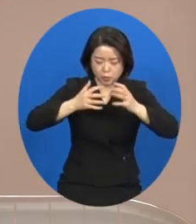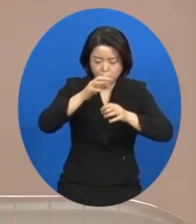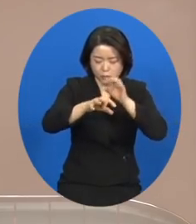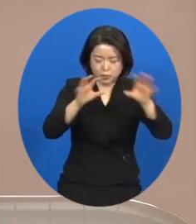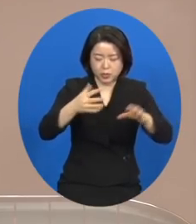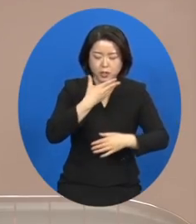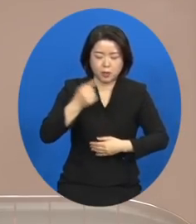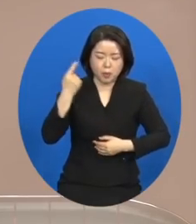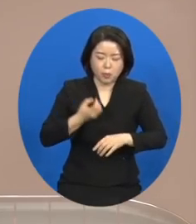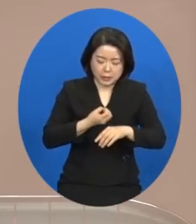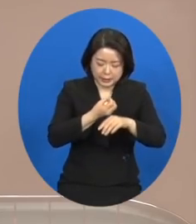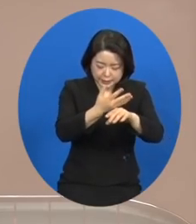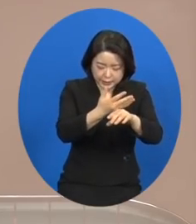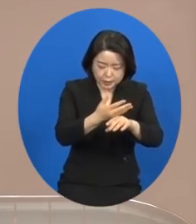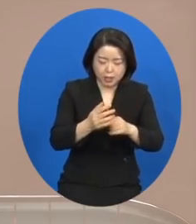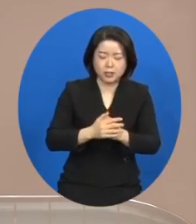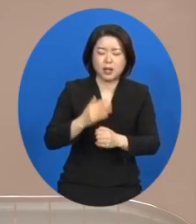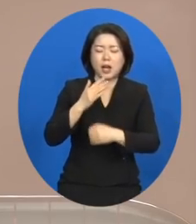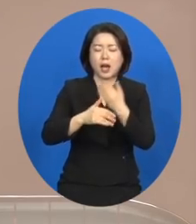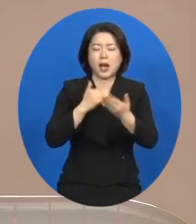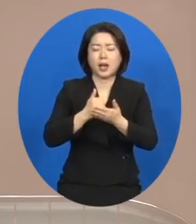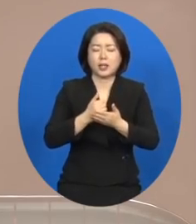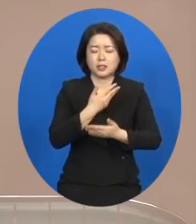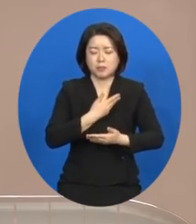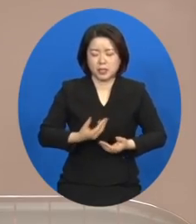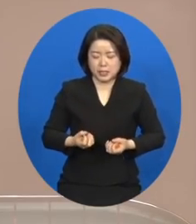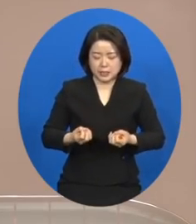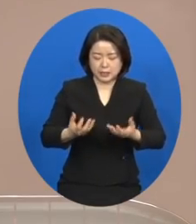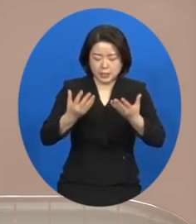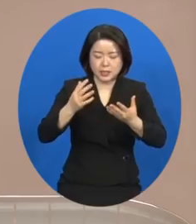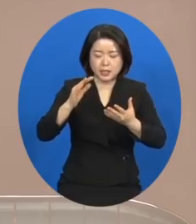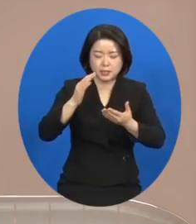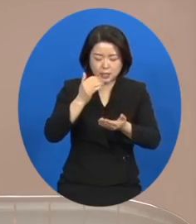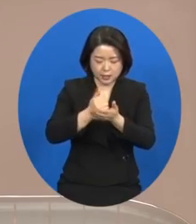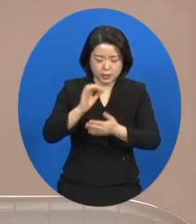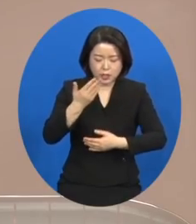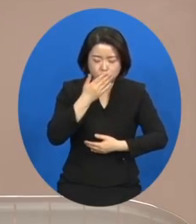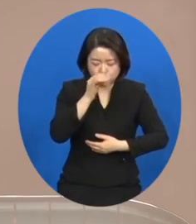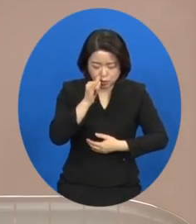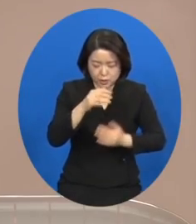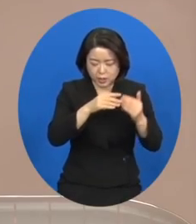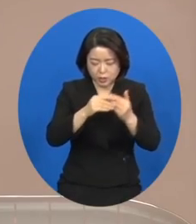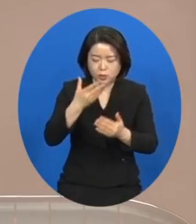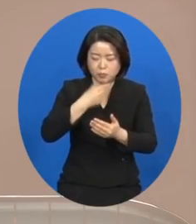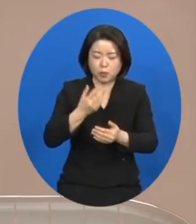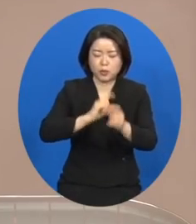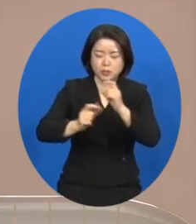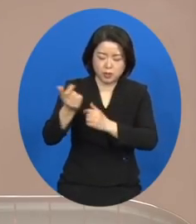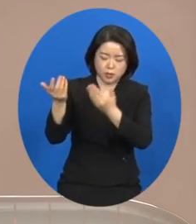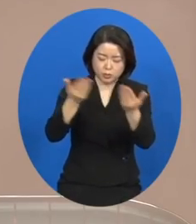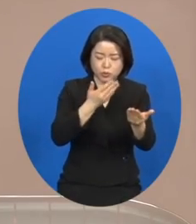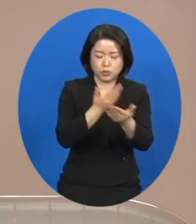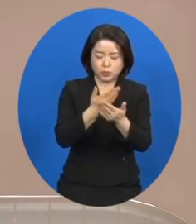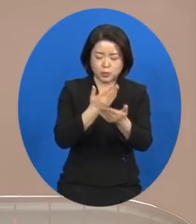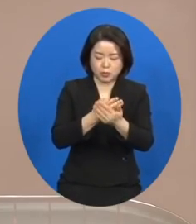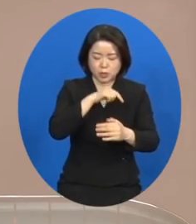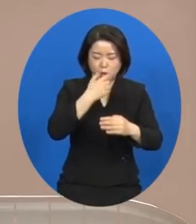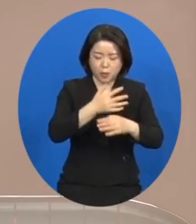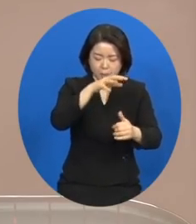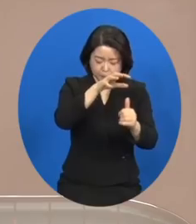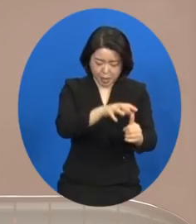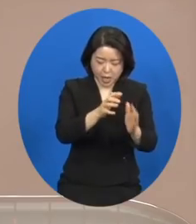복음을 증거케 하는 하나님의 제자적 나라 될 수 있도록 하나님 인도하여 주시고 복을 더하여 주시옵소서. 북한의